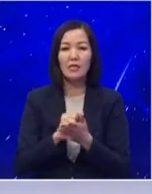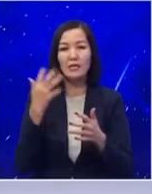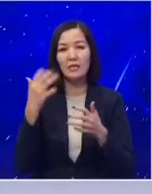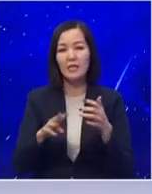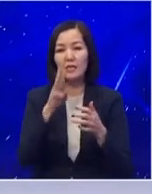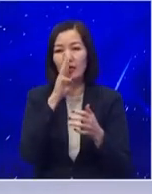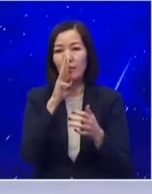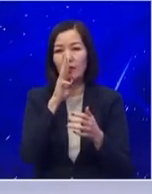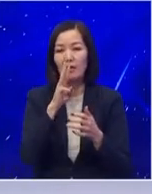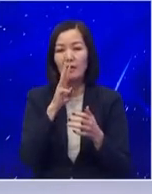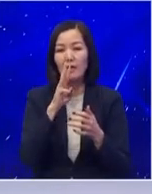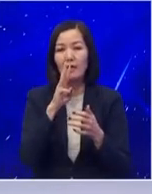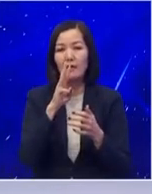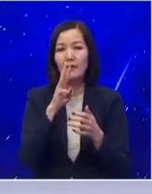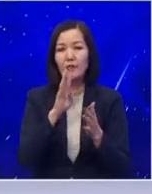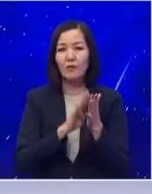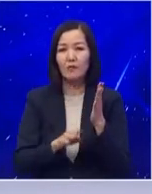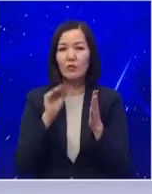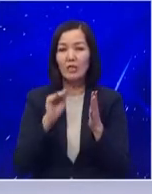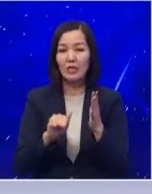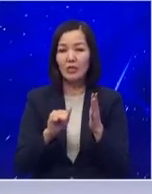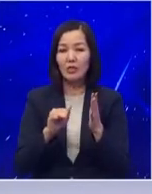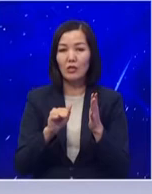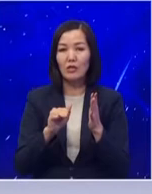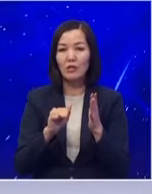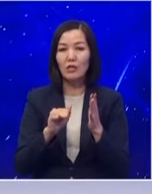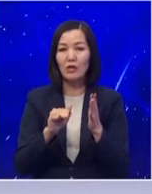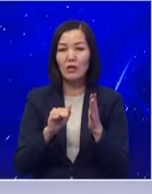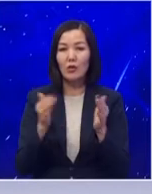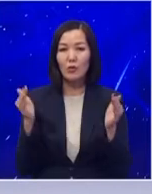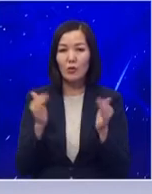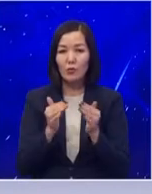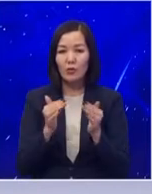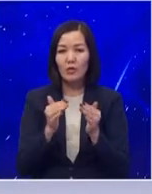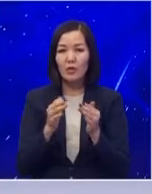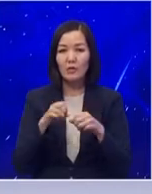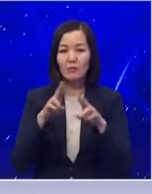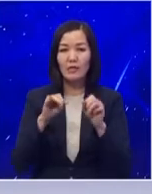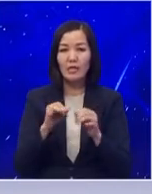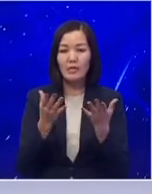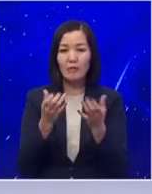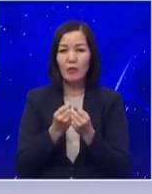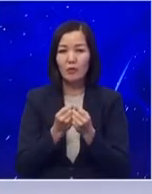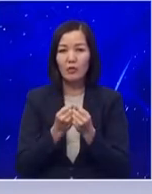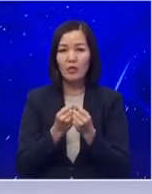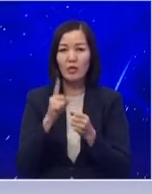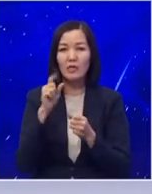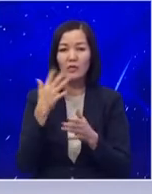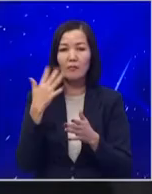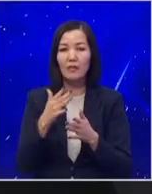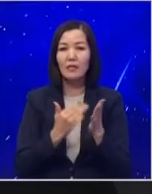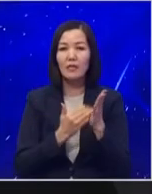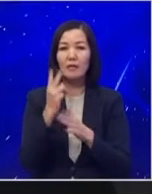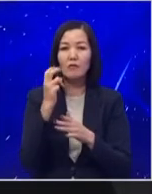плата составляет 90 тысяч тенге вот узкопрофильные специалисты получали от 150 до